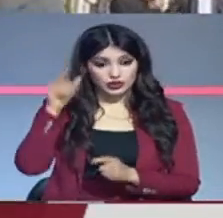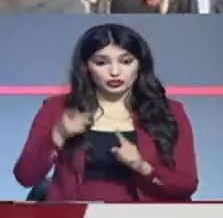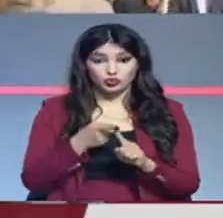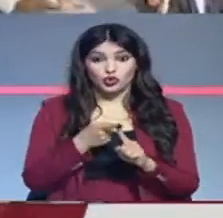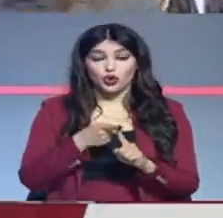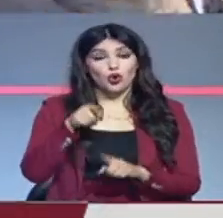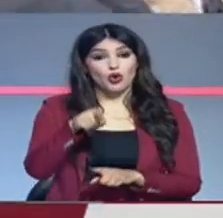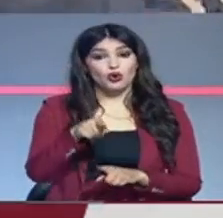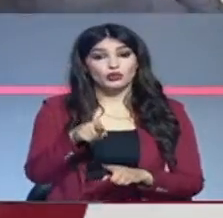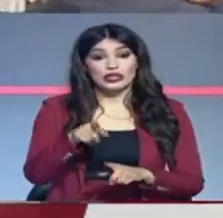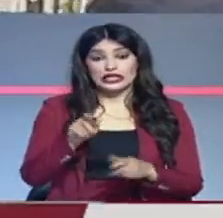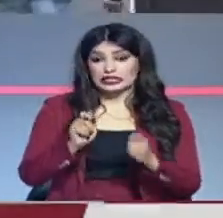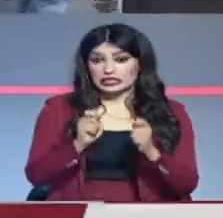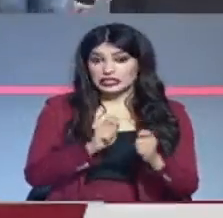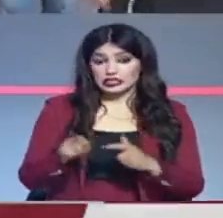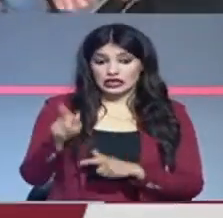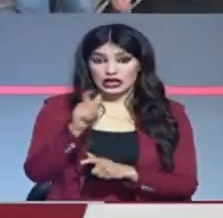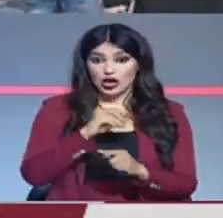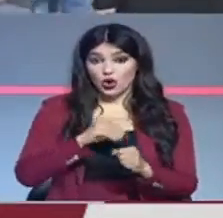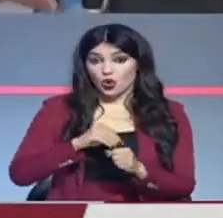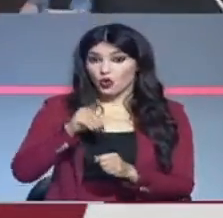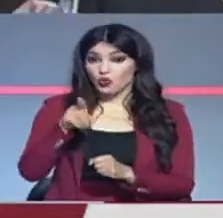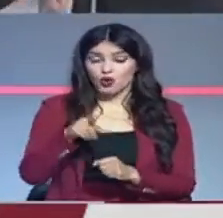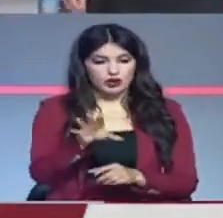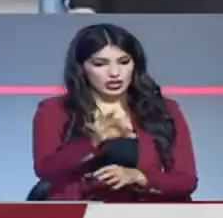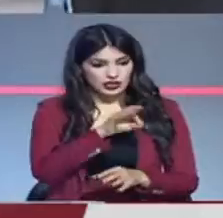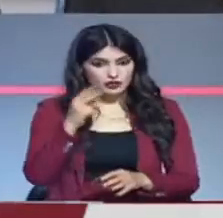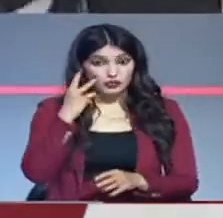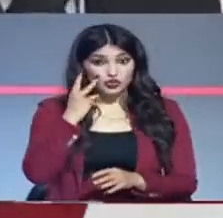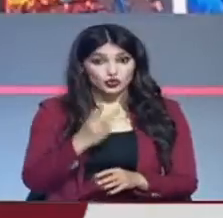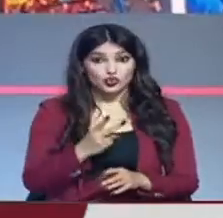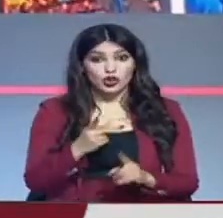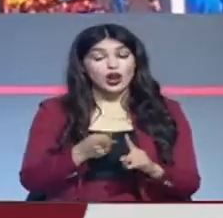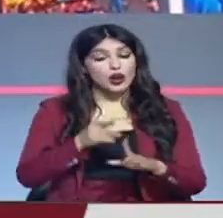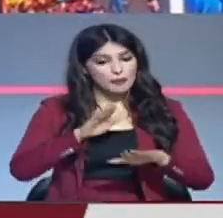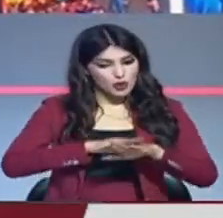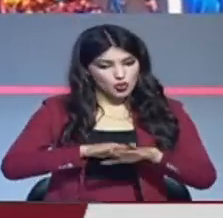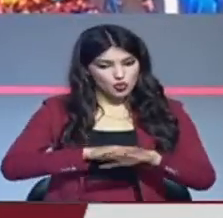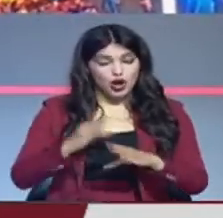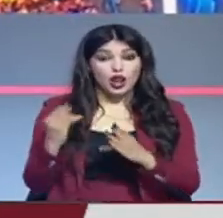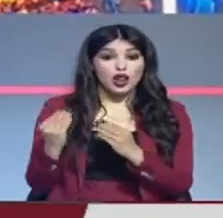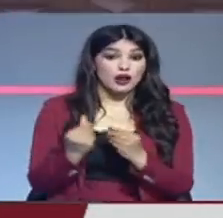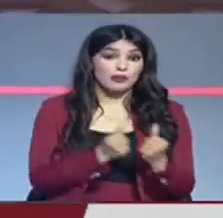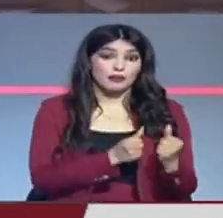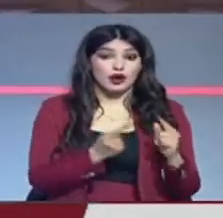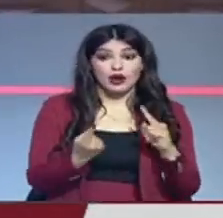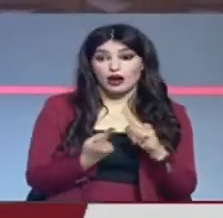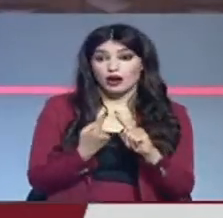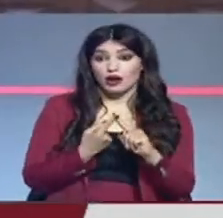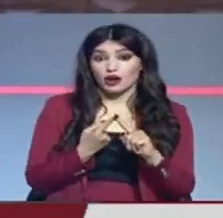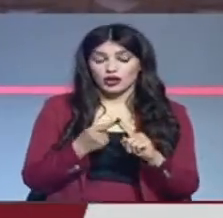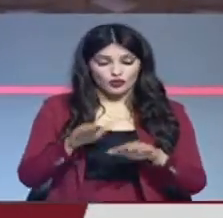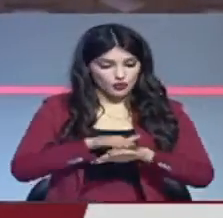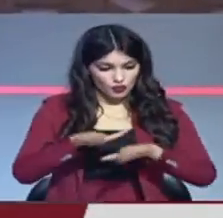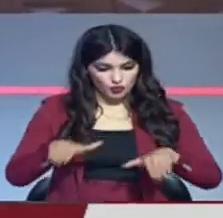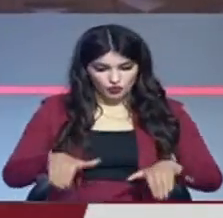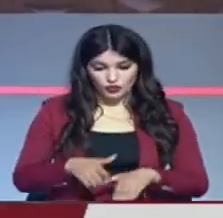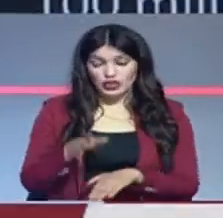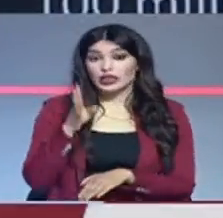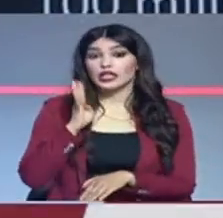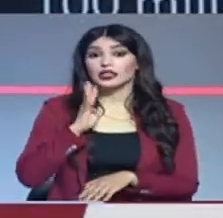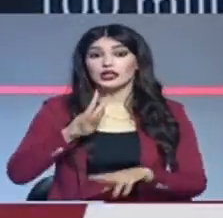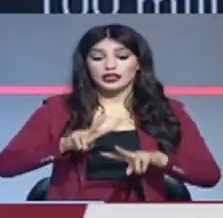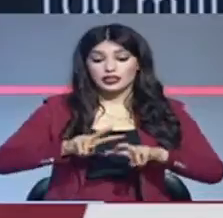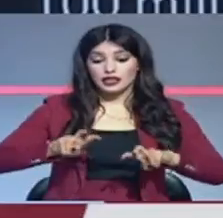للقيام باي سياسه اقتصاديه دون الاخذ بعين الاعتبار الجانب البيئي هذا بعض ما خلصت اليه دراسه حول